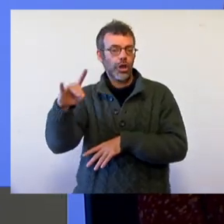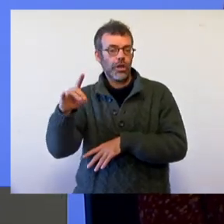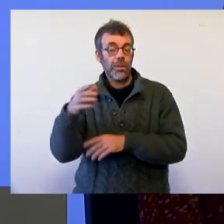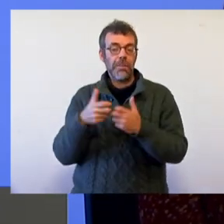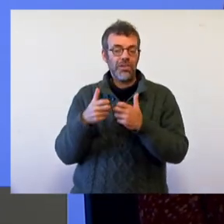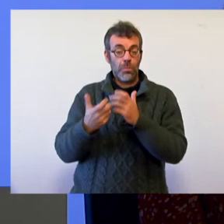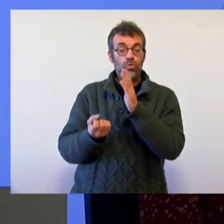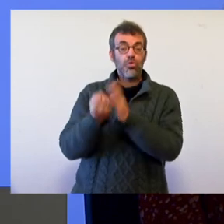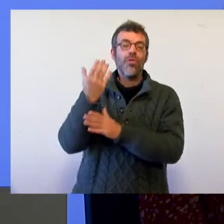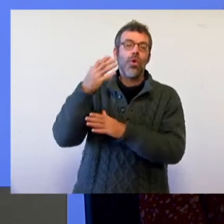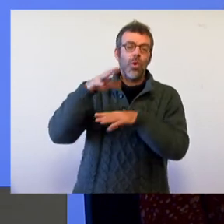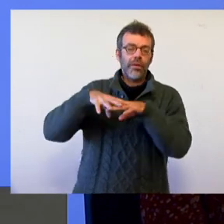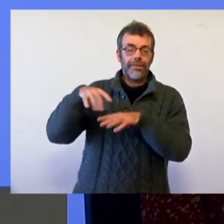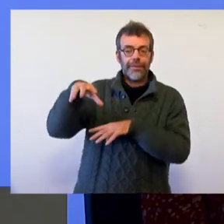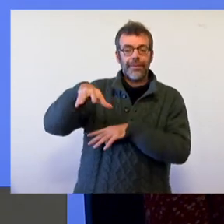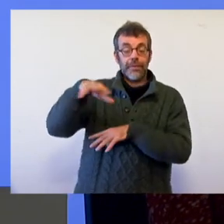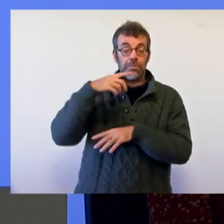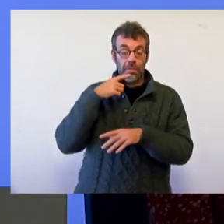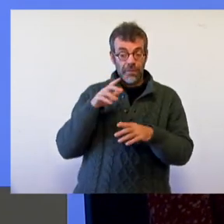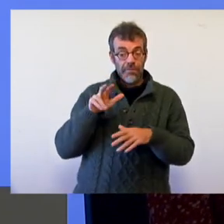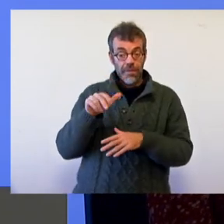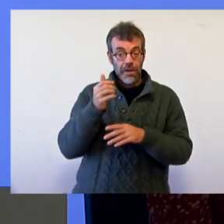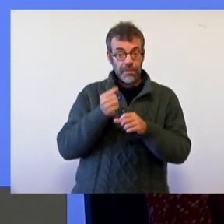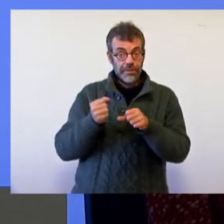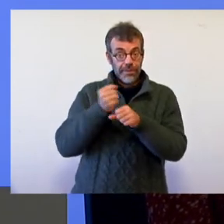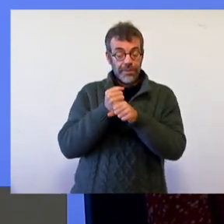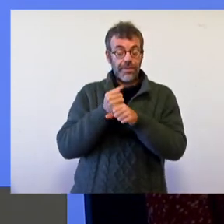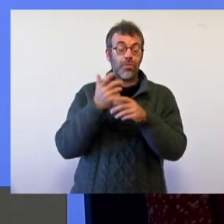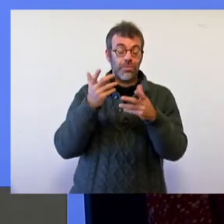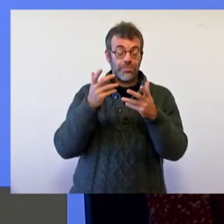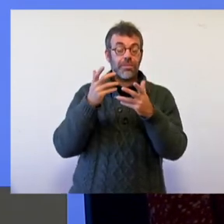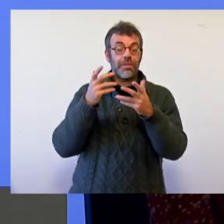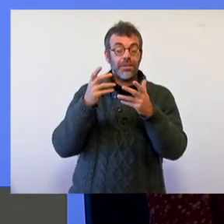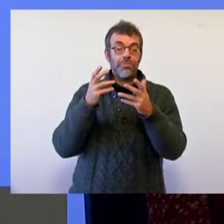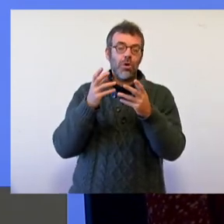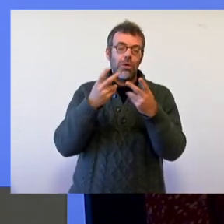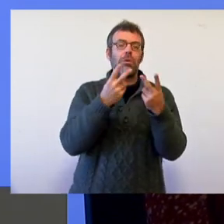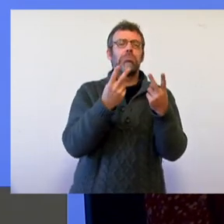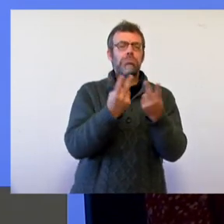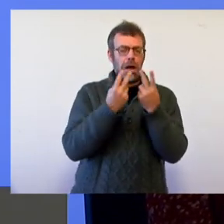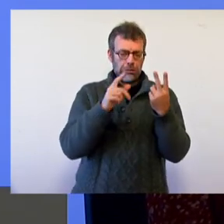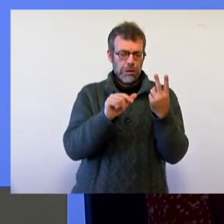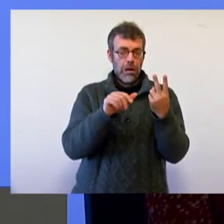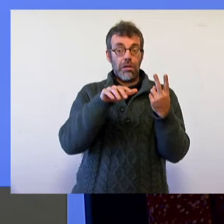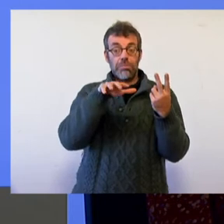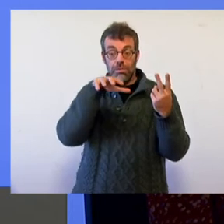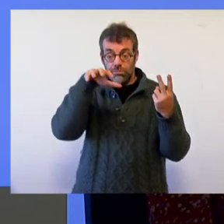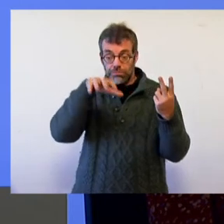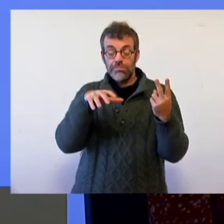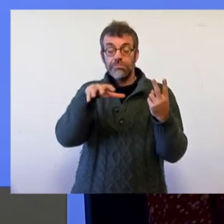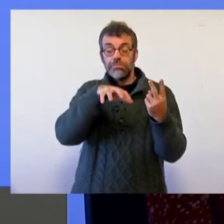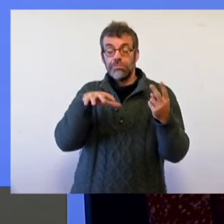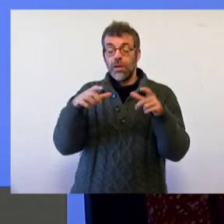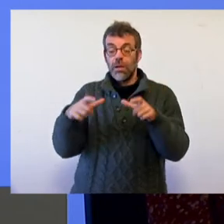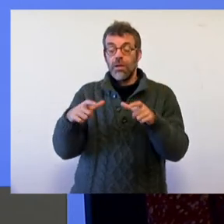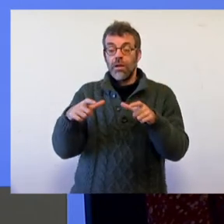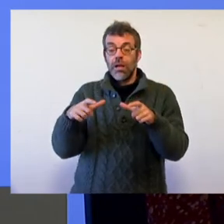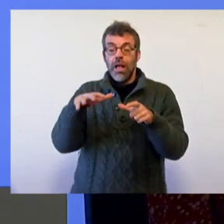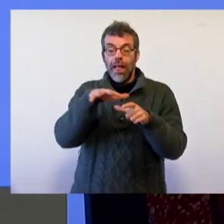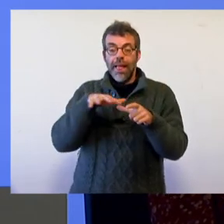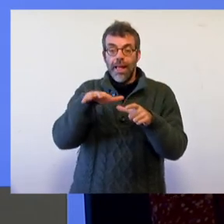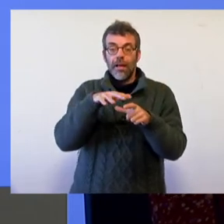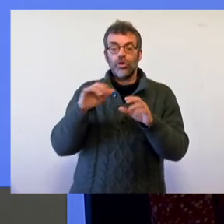parc couvert, enfin pas couvert, hein, pas intégralement, mais dédié à un certain nombre d'aires de jeu